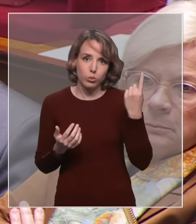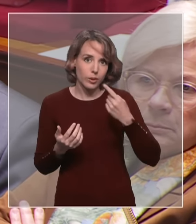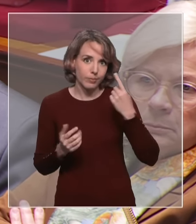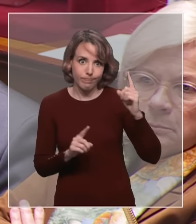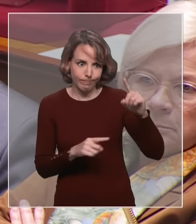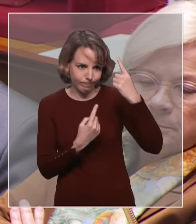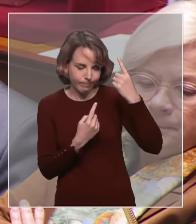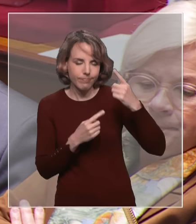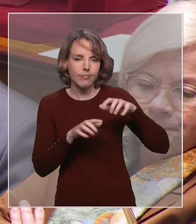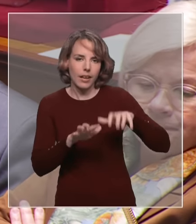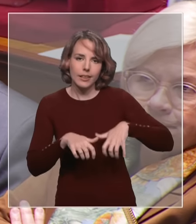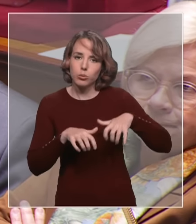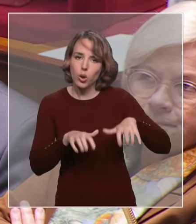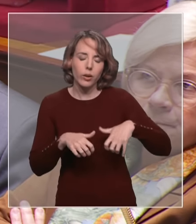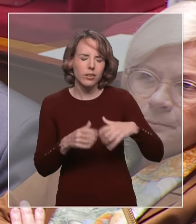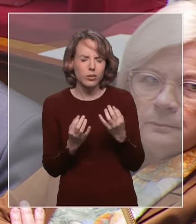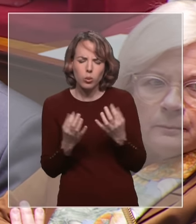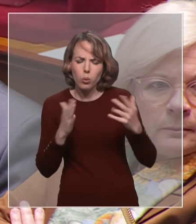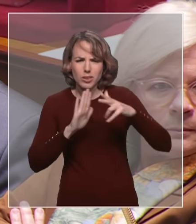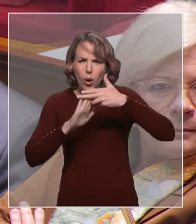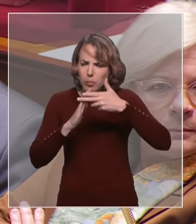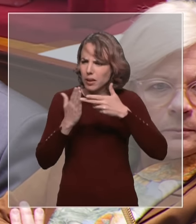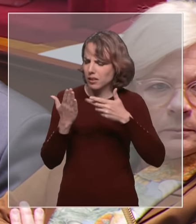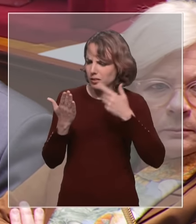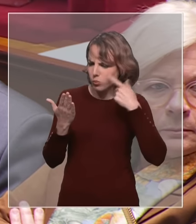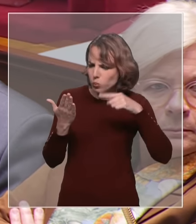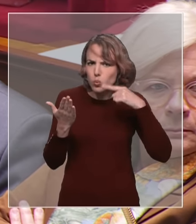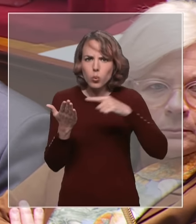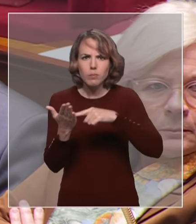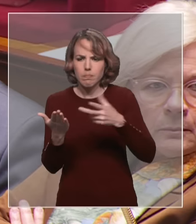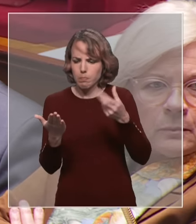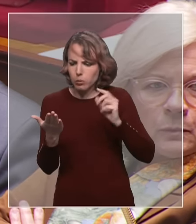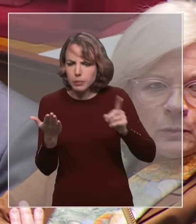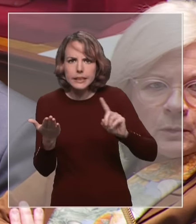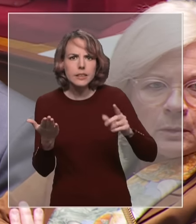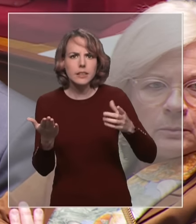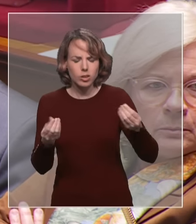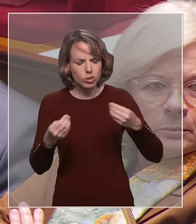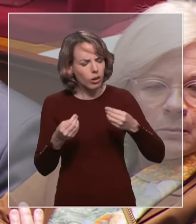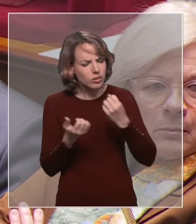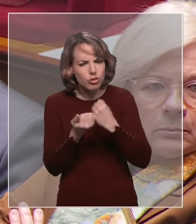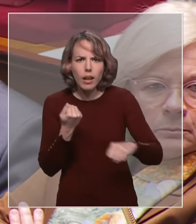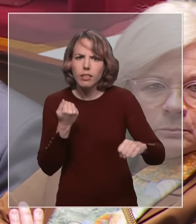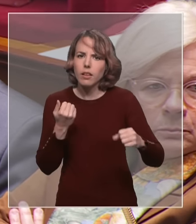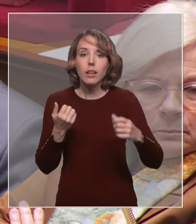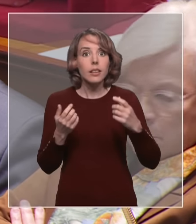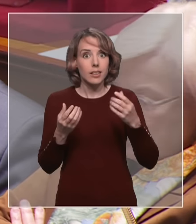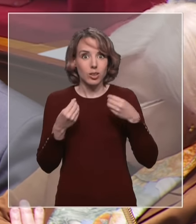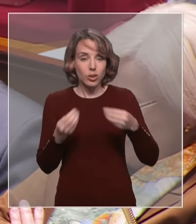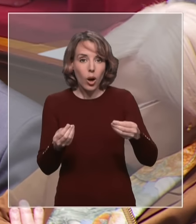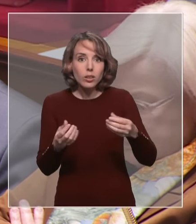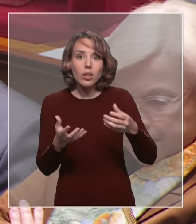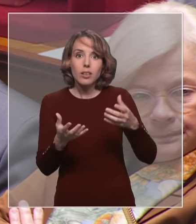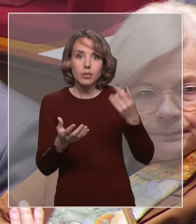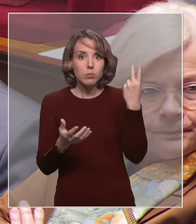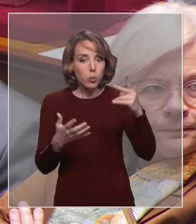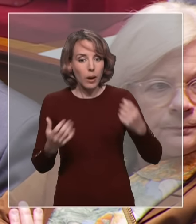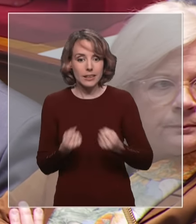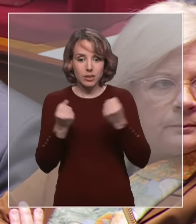discours de nos agriculteurs. Trop de normes qu'ils ne comprennent plus, qui entravent leur travail et qui jettent le soupçon permanent sur leur